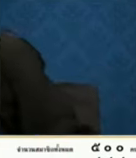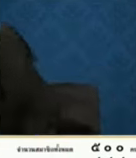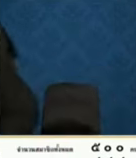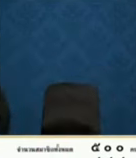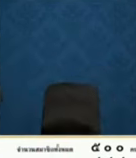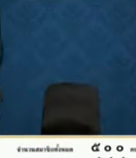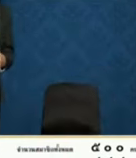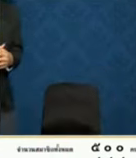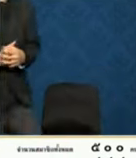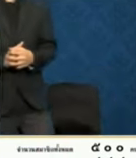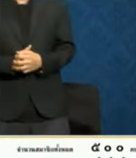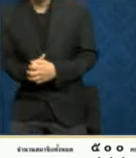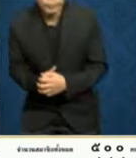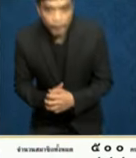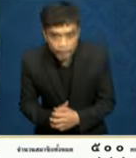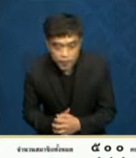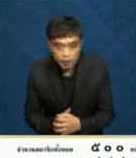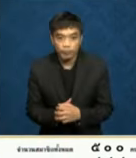Mirror,